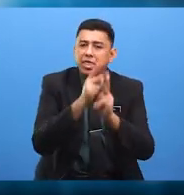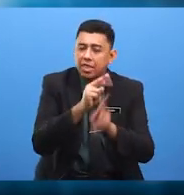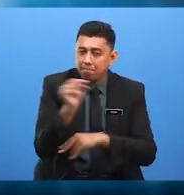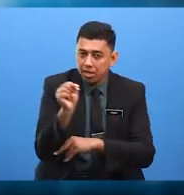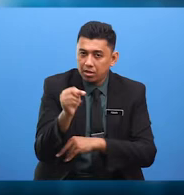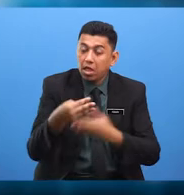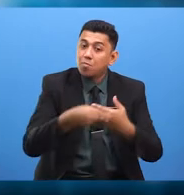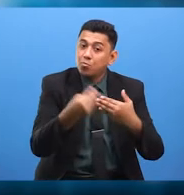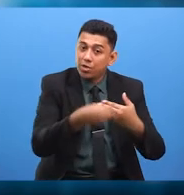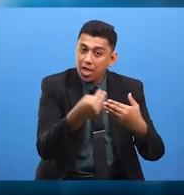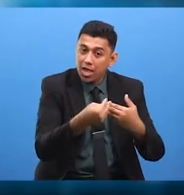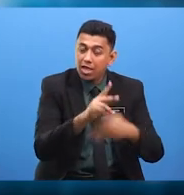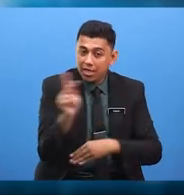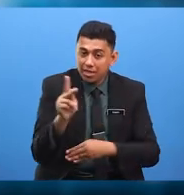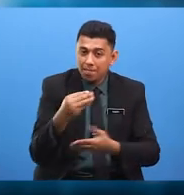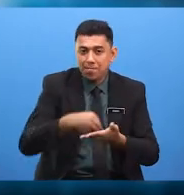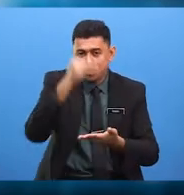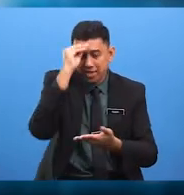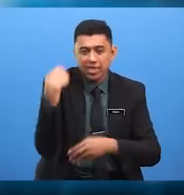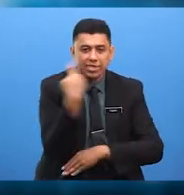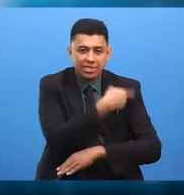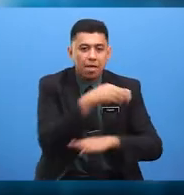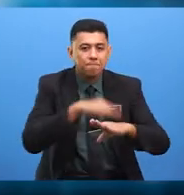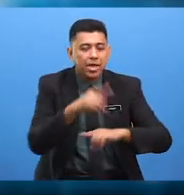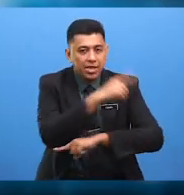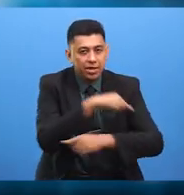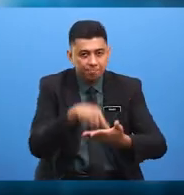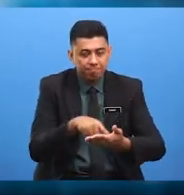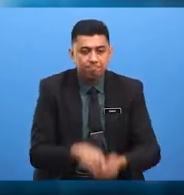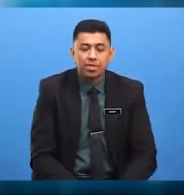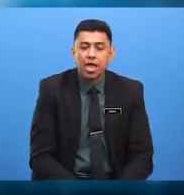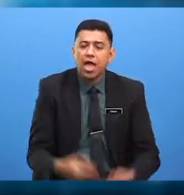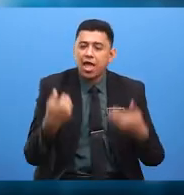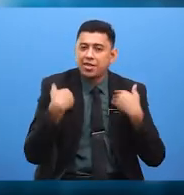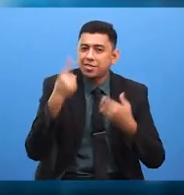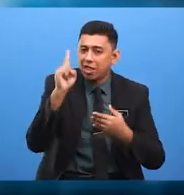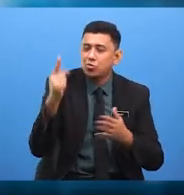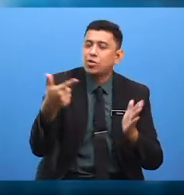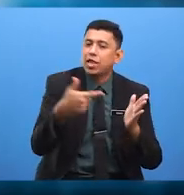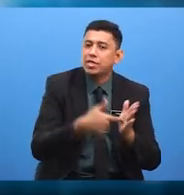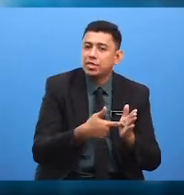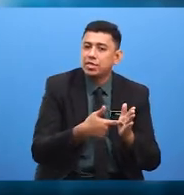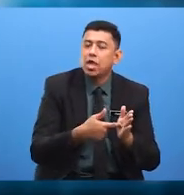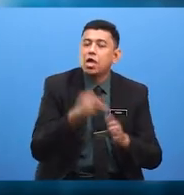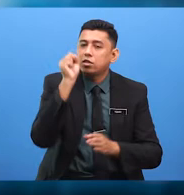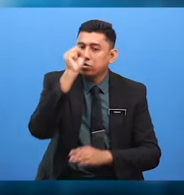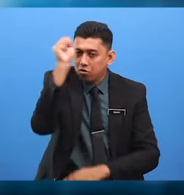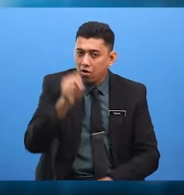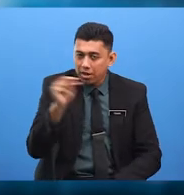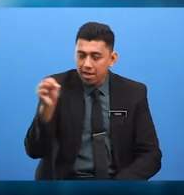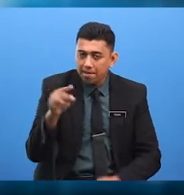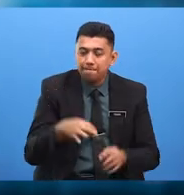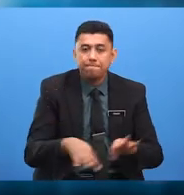mudahkan pembelajaran qt Pada hari ini saya ada satu lagi soal dan penting kepada murid-murid